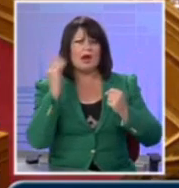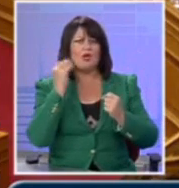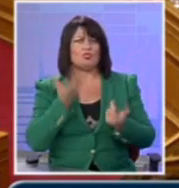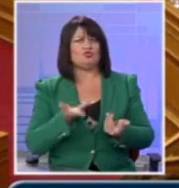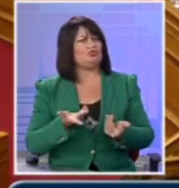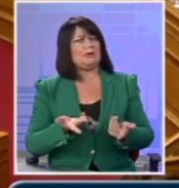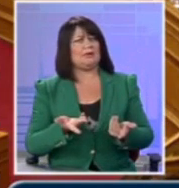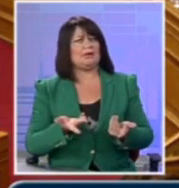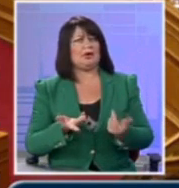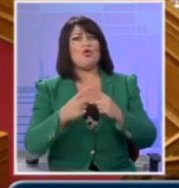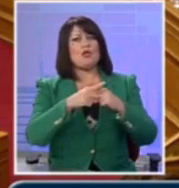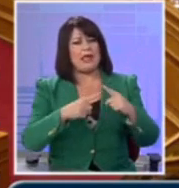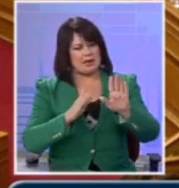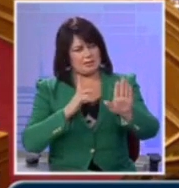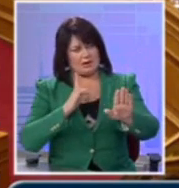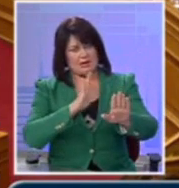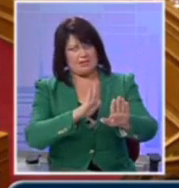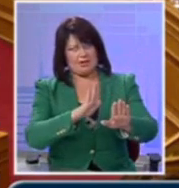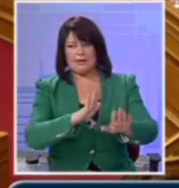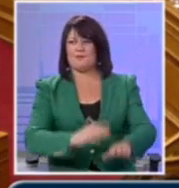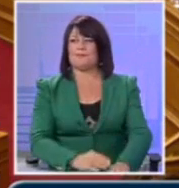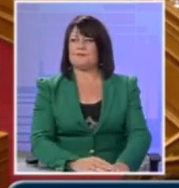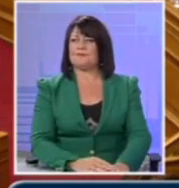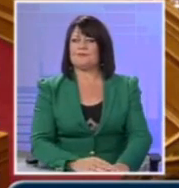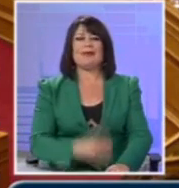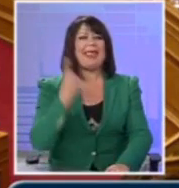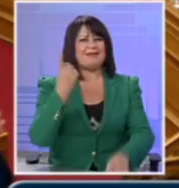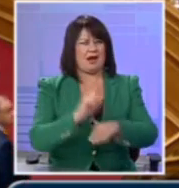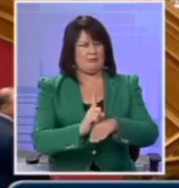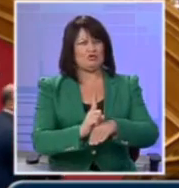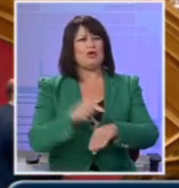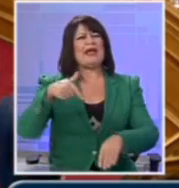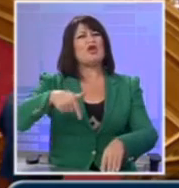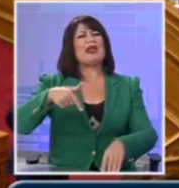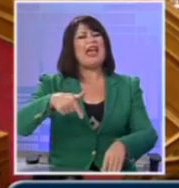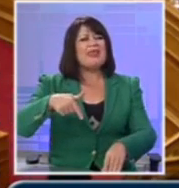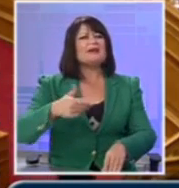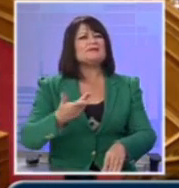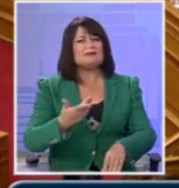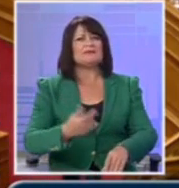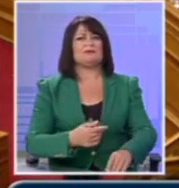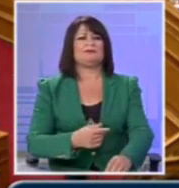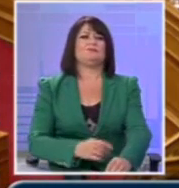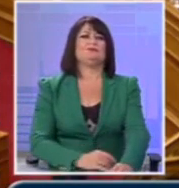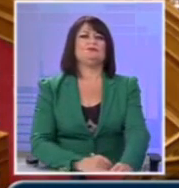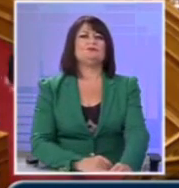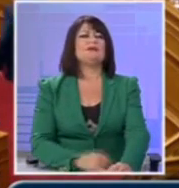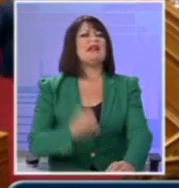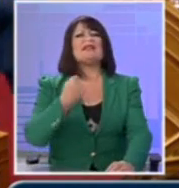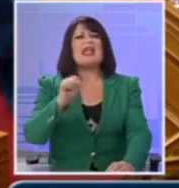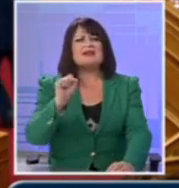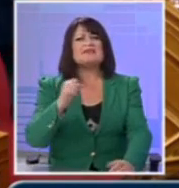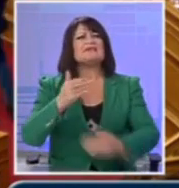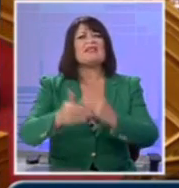Αυτό, κύριε Χουλιαράκη, με συγχωρείτε, καθίστε λίγο πριν σας καλέσω, διότι έχει πάρει το λόγο ο κύριος Γεωργιάδης, έχει μία ένσταση επί